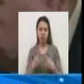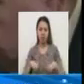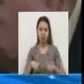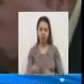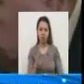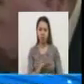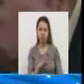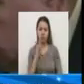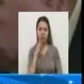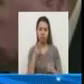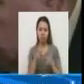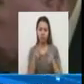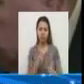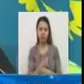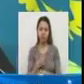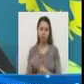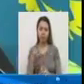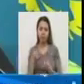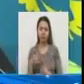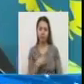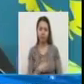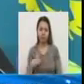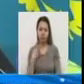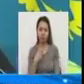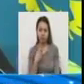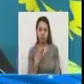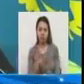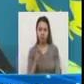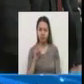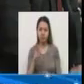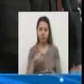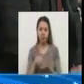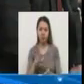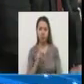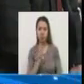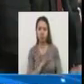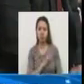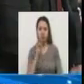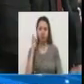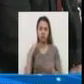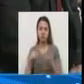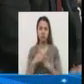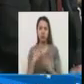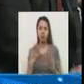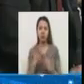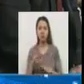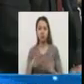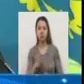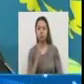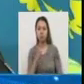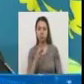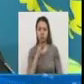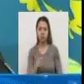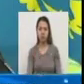ұйымдастырды. Біріккен ұлттар ұйымында өткен жиынның маңыздылығын атап өтті. Ядролық қарудан бас тартпағанда Қазақстанның қандай күй кешетінін